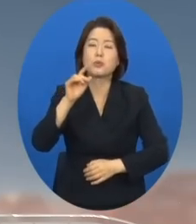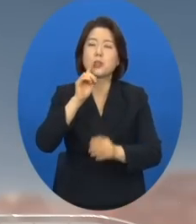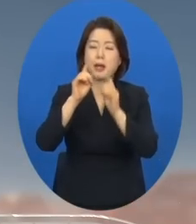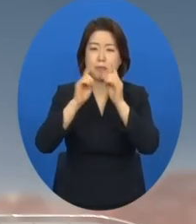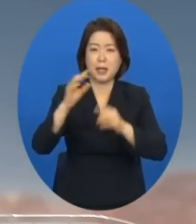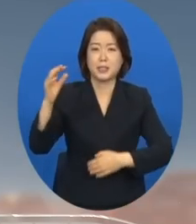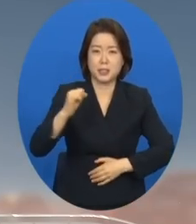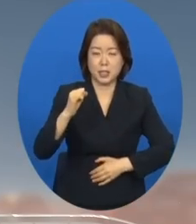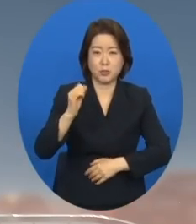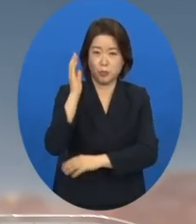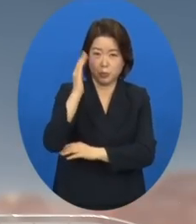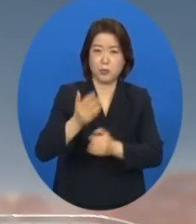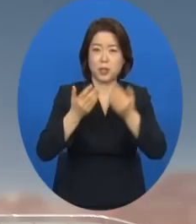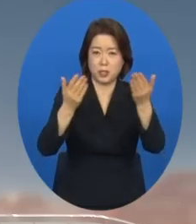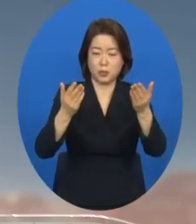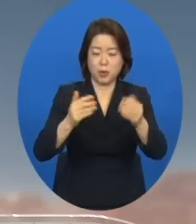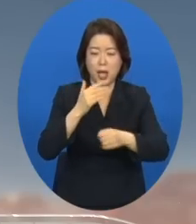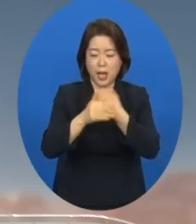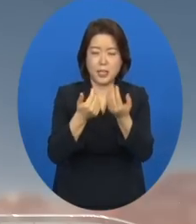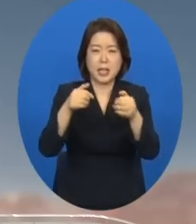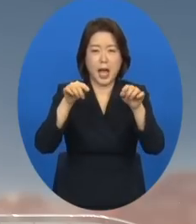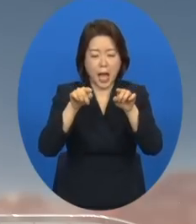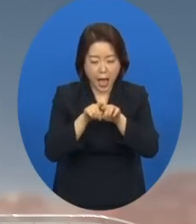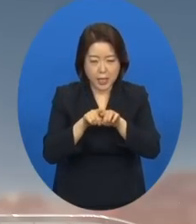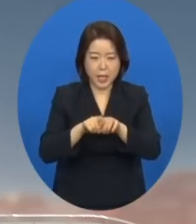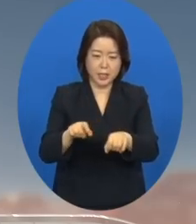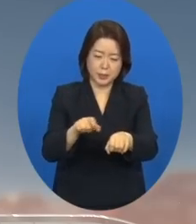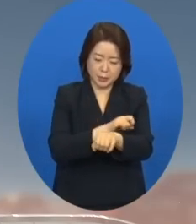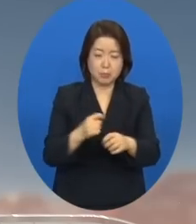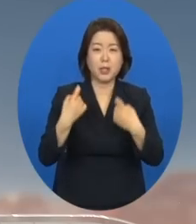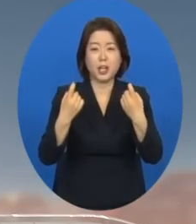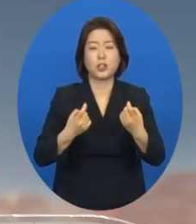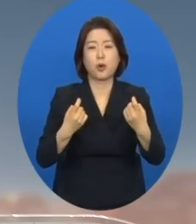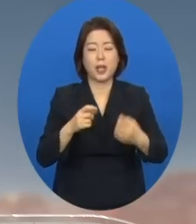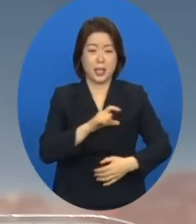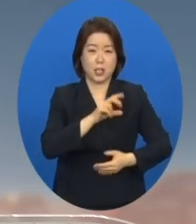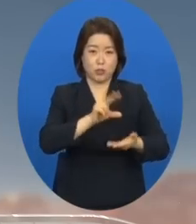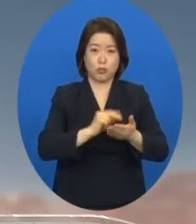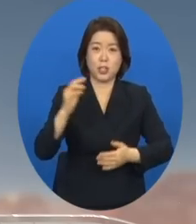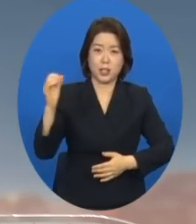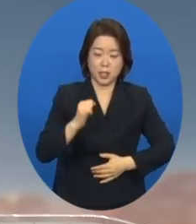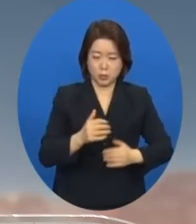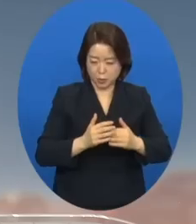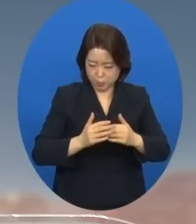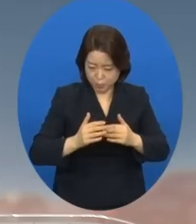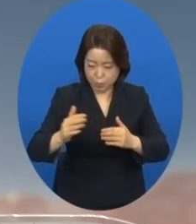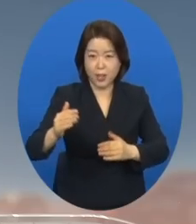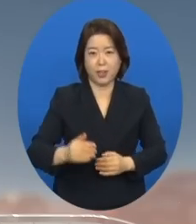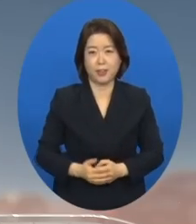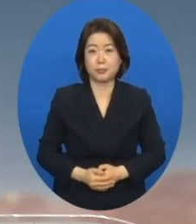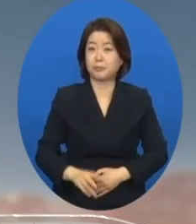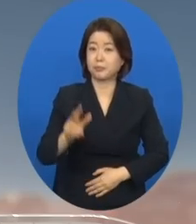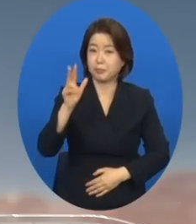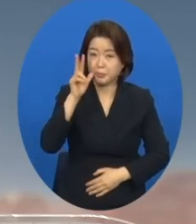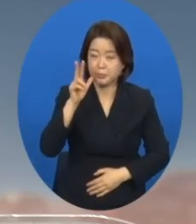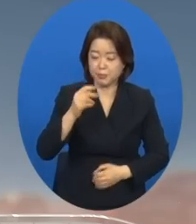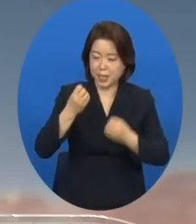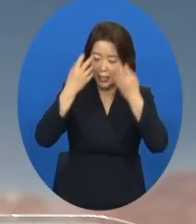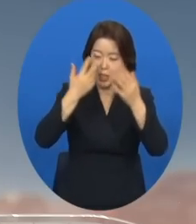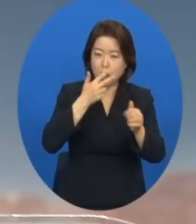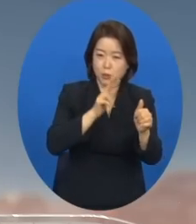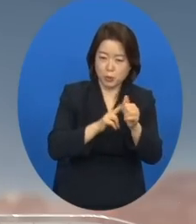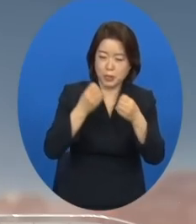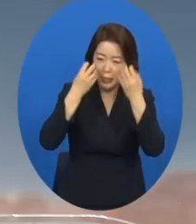비범한 여정이란 주제로 나누려고 합니다 왜냐하면 여호수아서는 새 도전과 새로운 영역으로